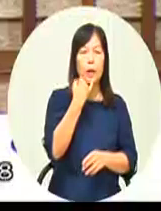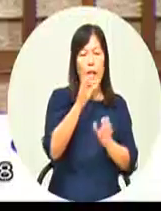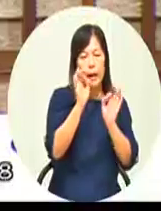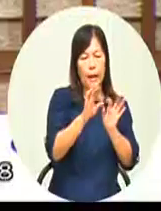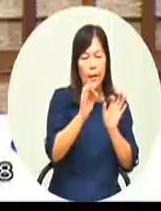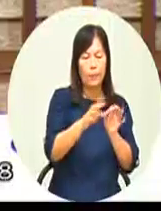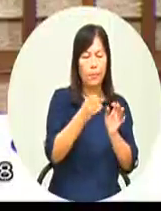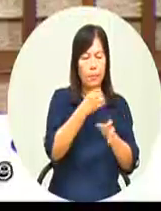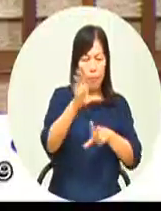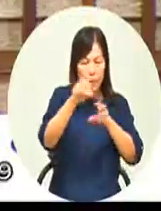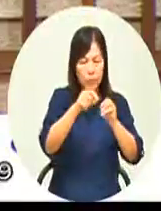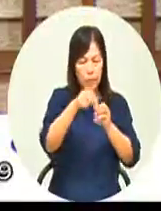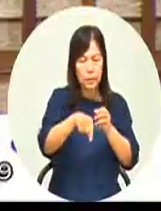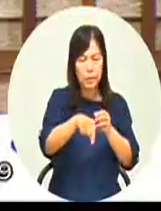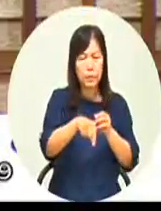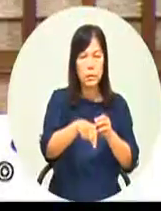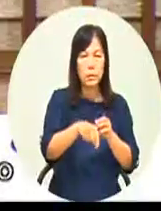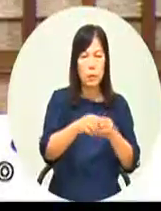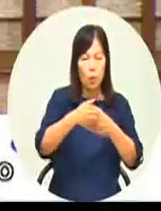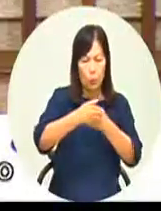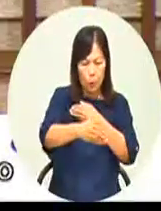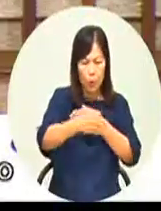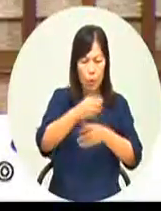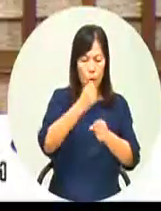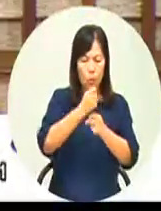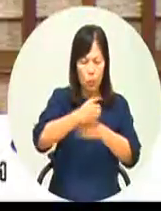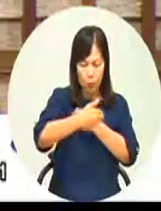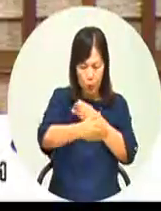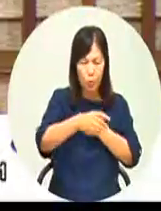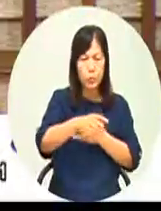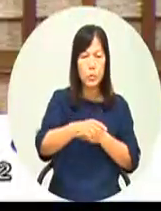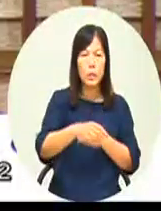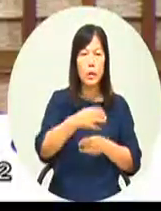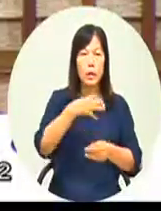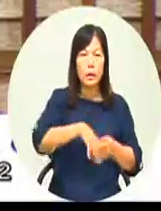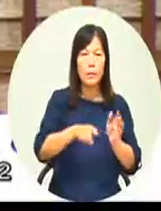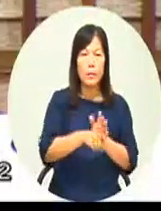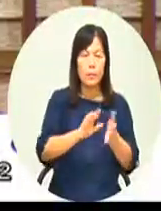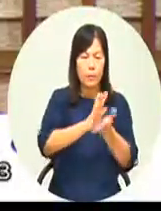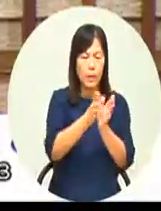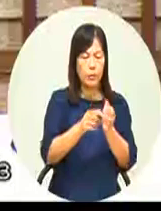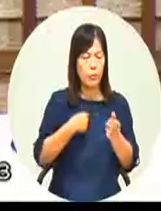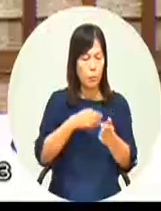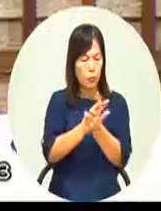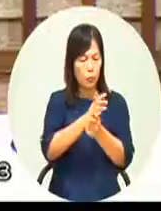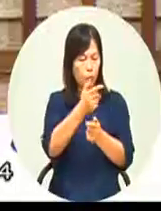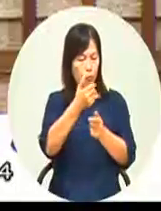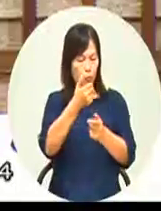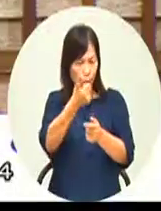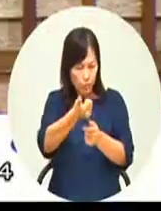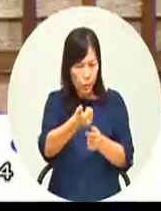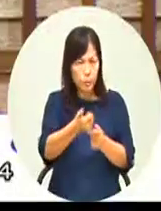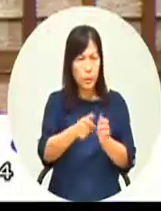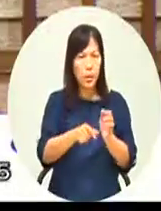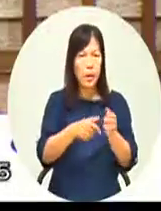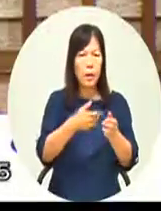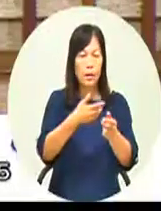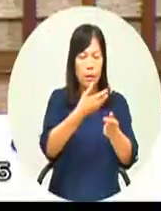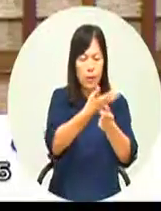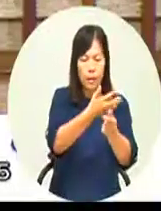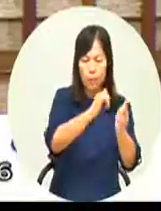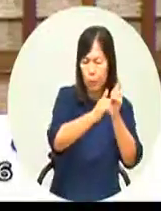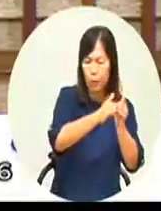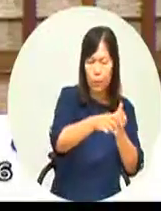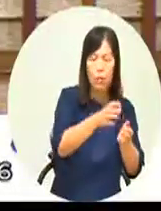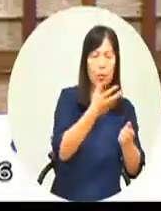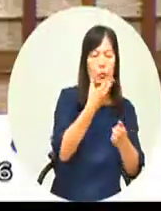多的资源在这个我们所谓的行政流程上面，把他的更好的服务的品质能够更好的提供给我们市